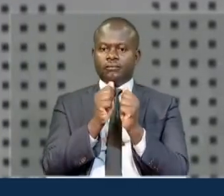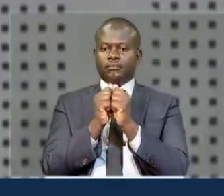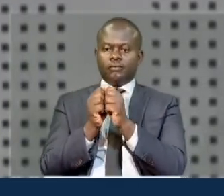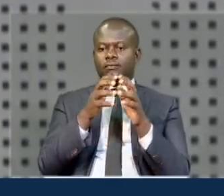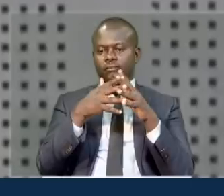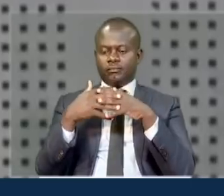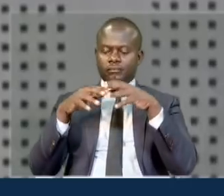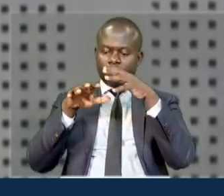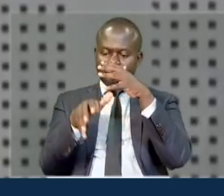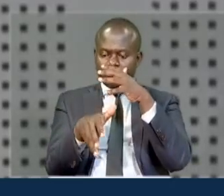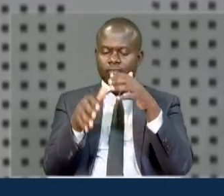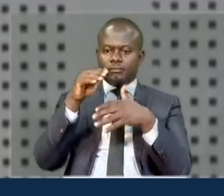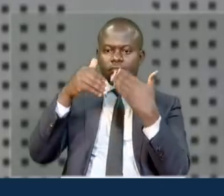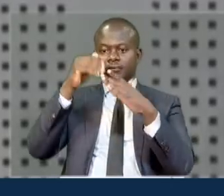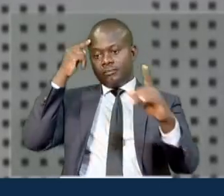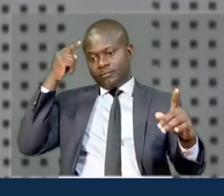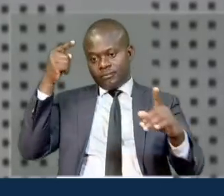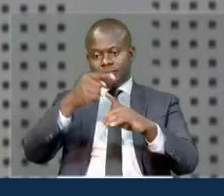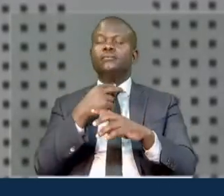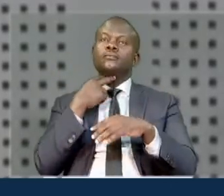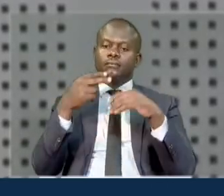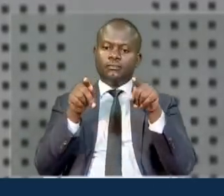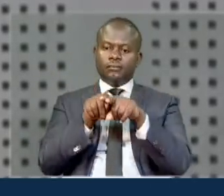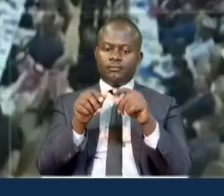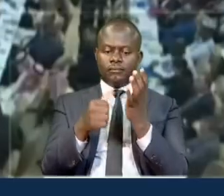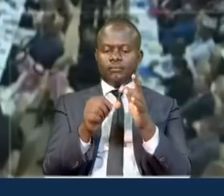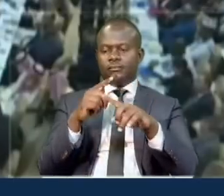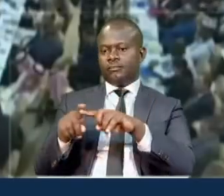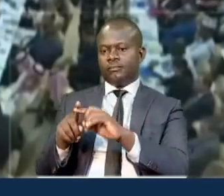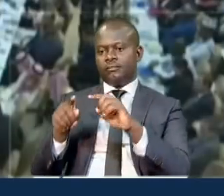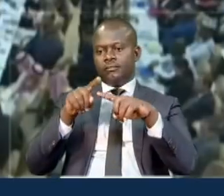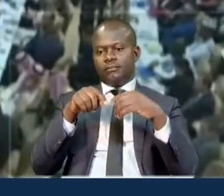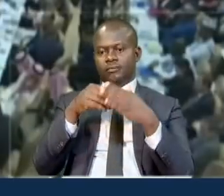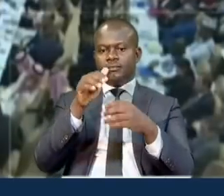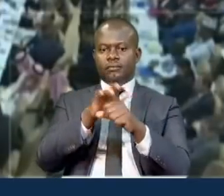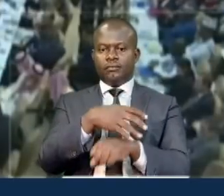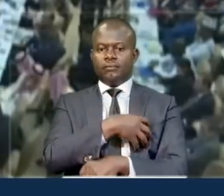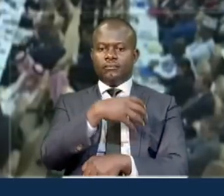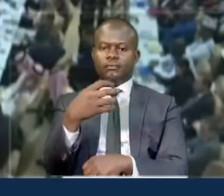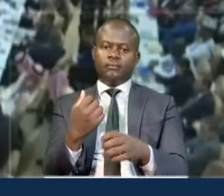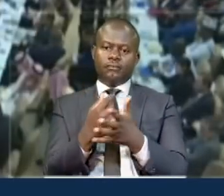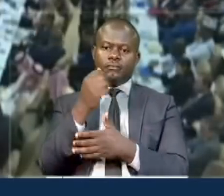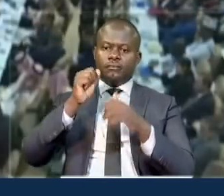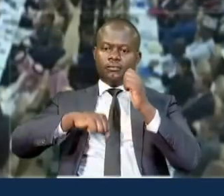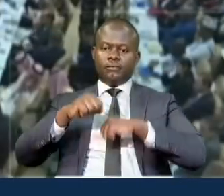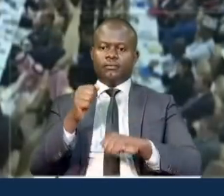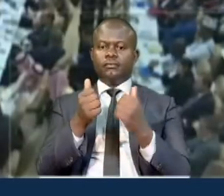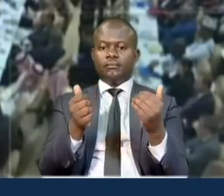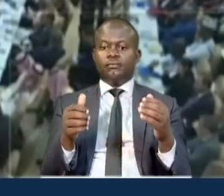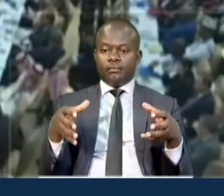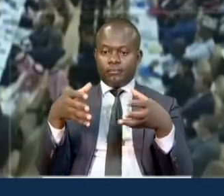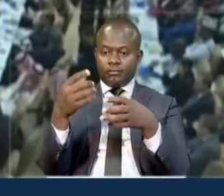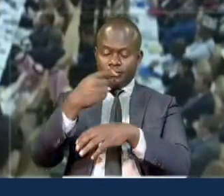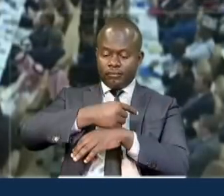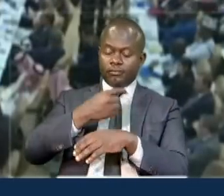Amerika y'Epfo, hagamijwe kugira ijwi rimwe ku bibazo bitandukanye ahanini bishingiye ku bukungu bitera ubusumbane. Uyu munsi iri huriro